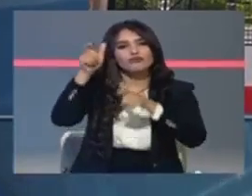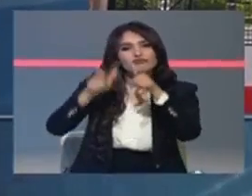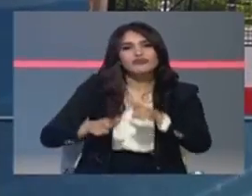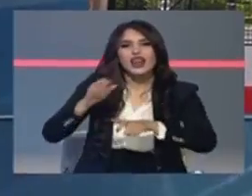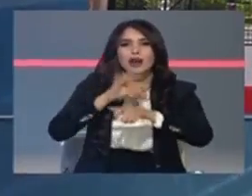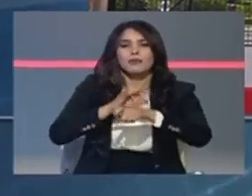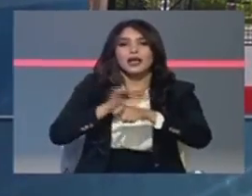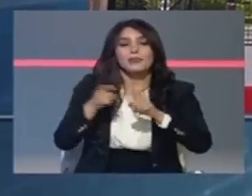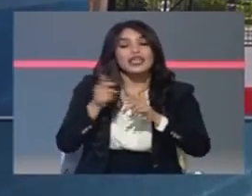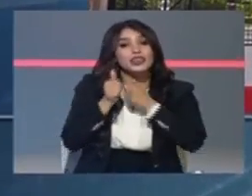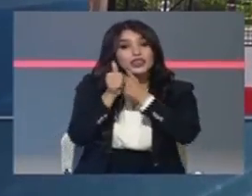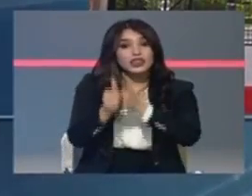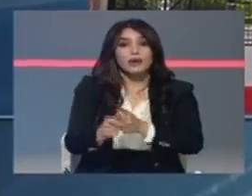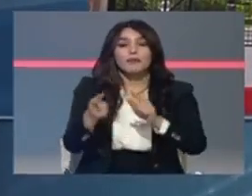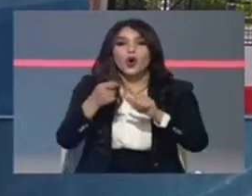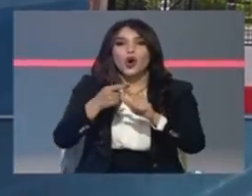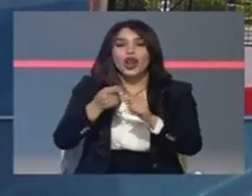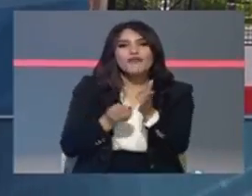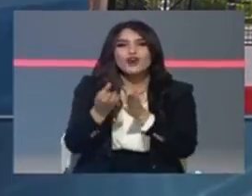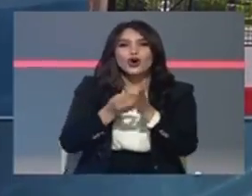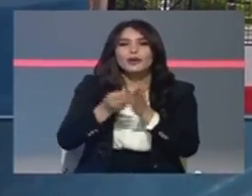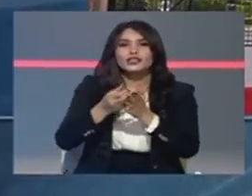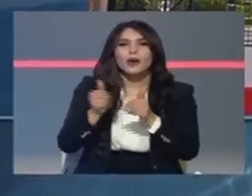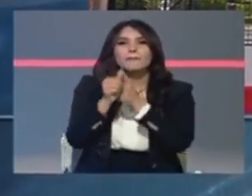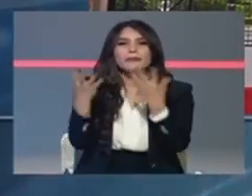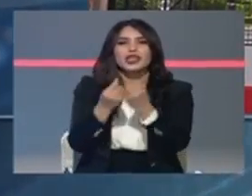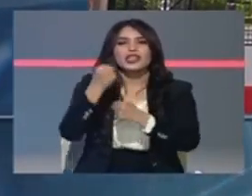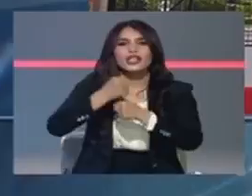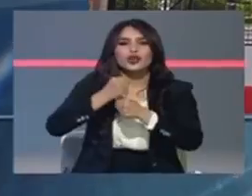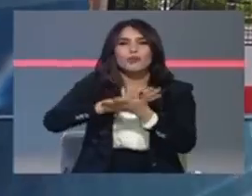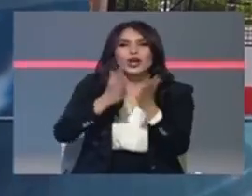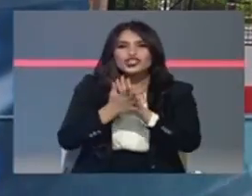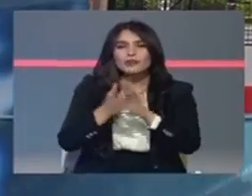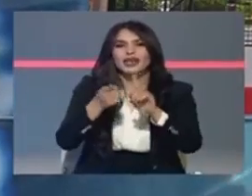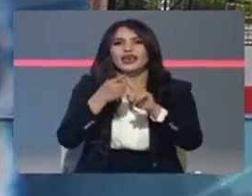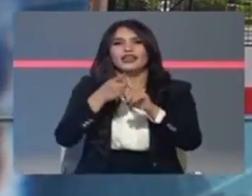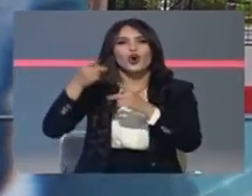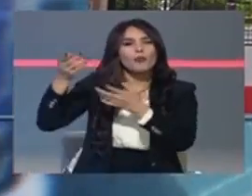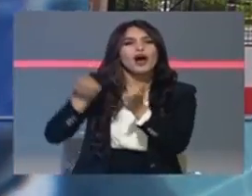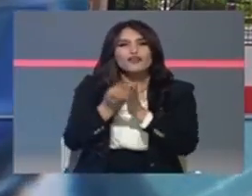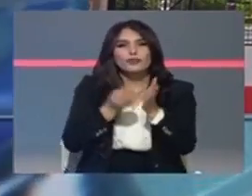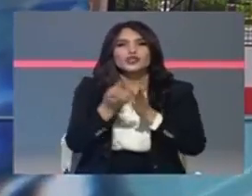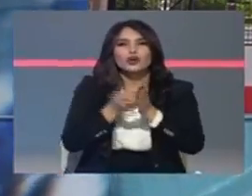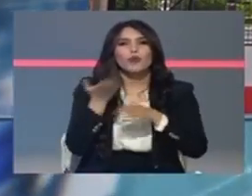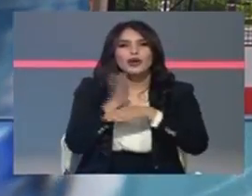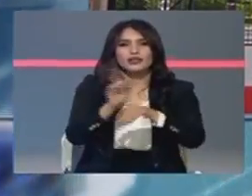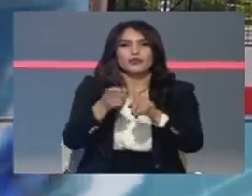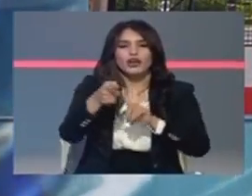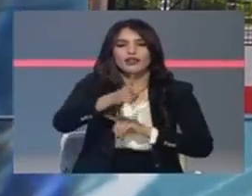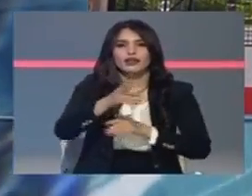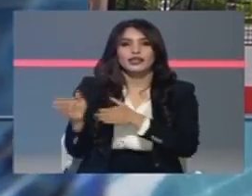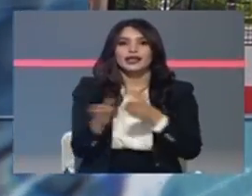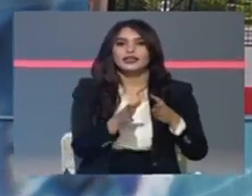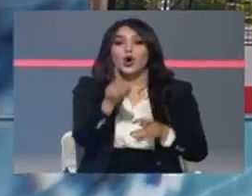طريق الجالية نتاعنا، عن طريق الجمعيات، عن طريق شبكة الجمعيات والصداقات الموجودة عندنا في مختلف الدول. طيب سيد الإمام،